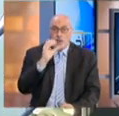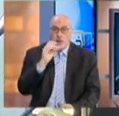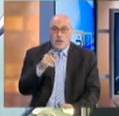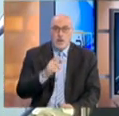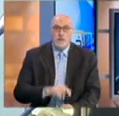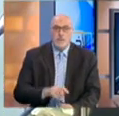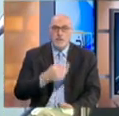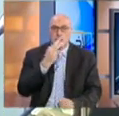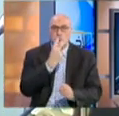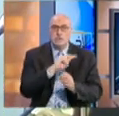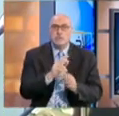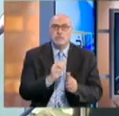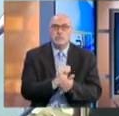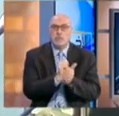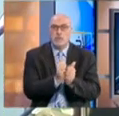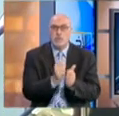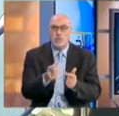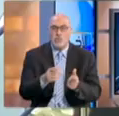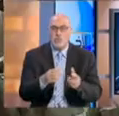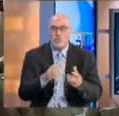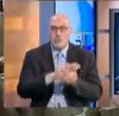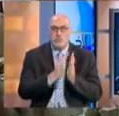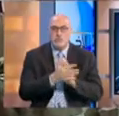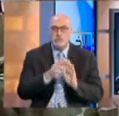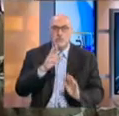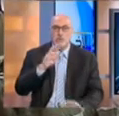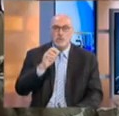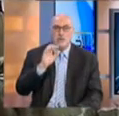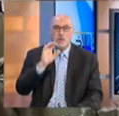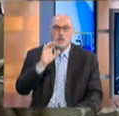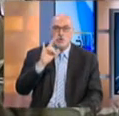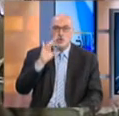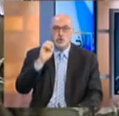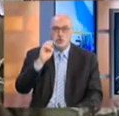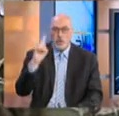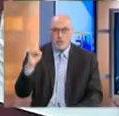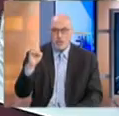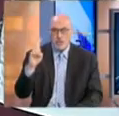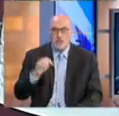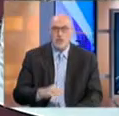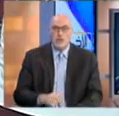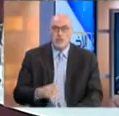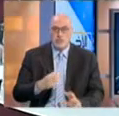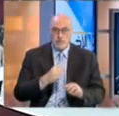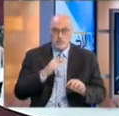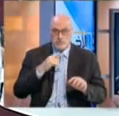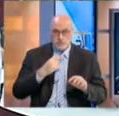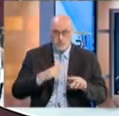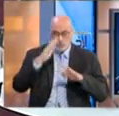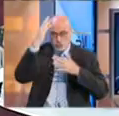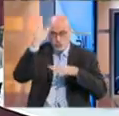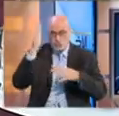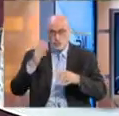الموقوفين فضحت تواطؤ منظمة راشاد الإرهابية مع الجماعات الإجرامية الناشطة داخل وخارج البلاد، وبرهنت